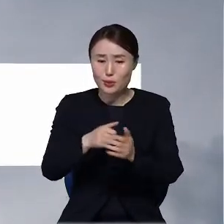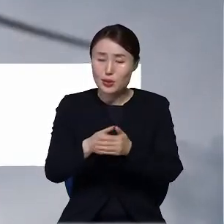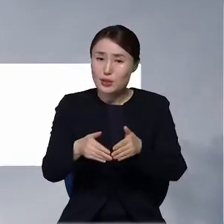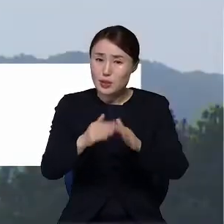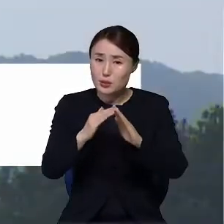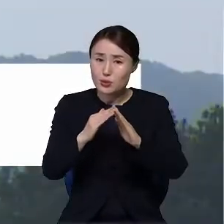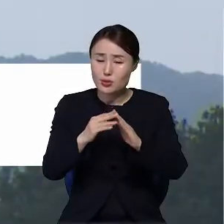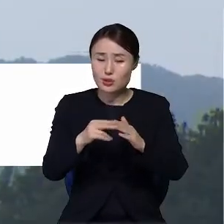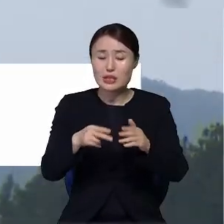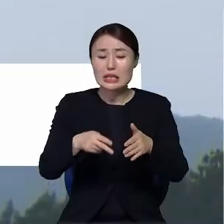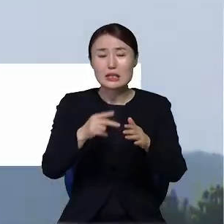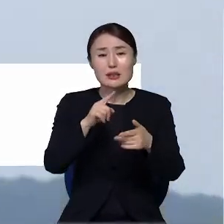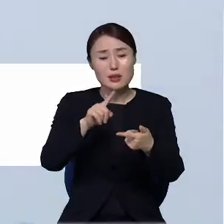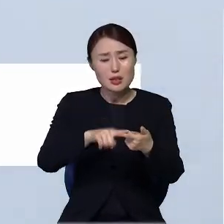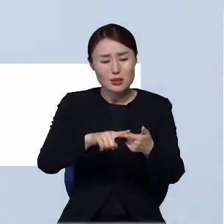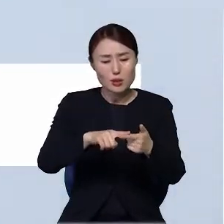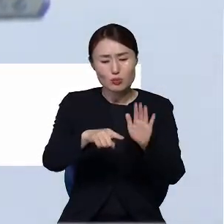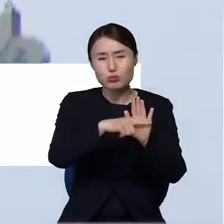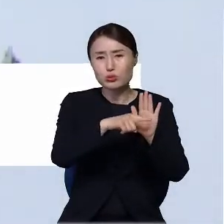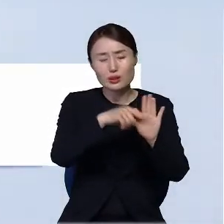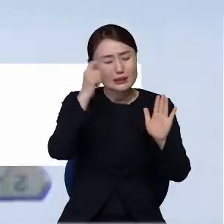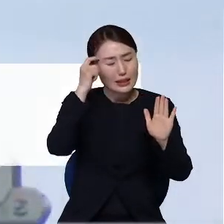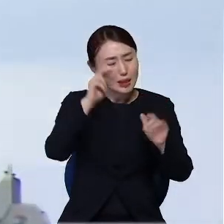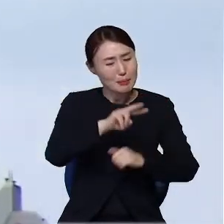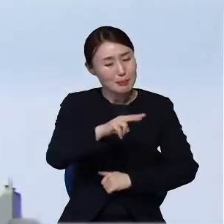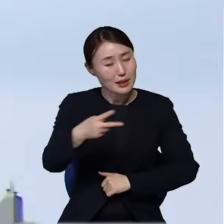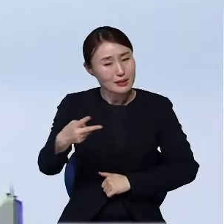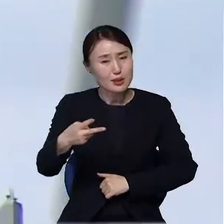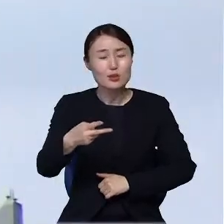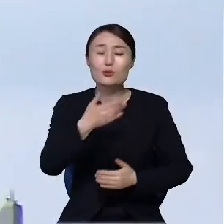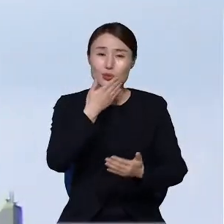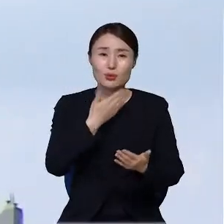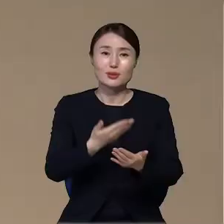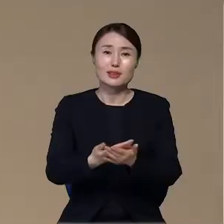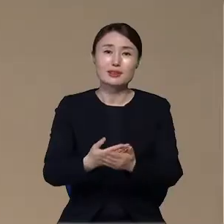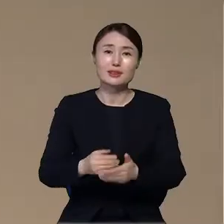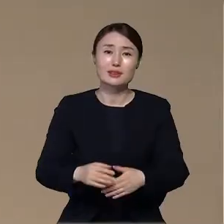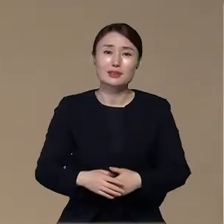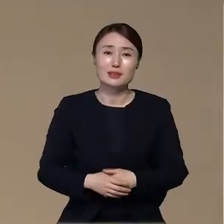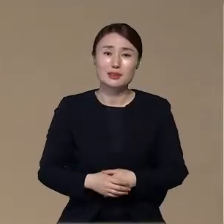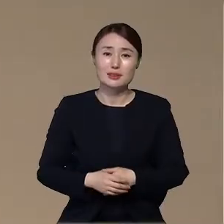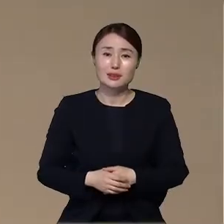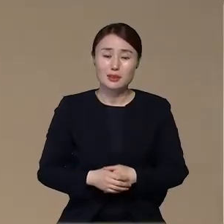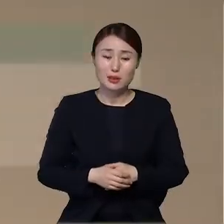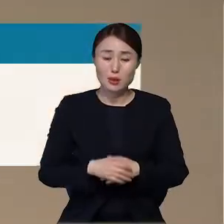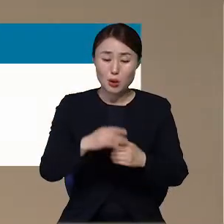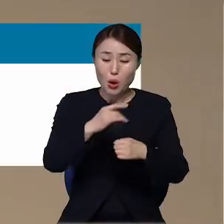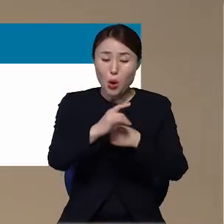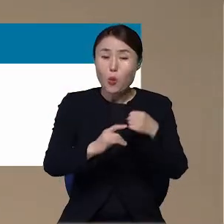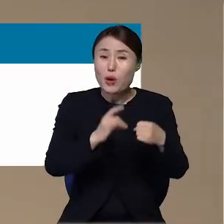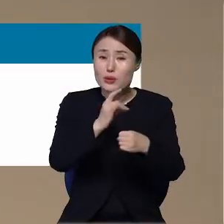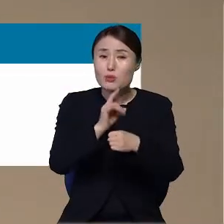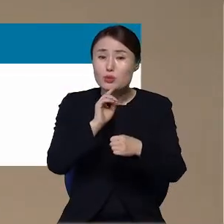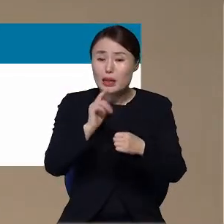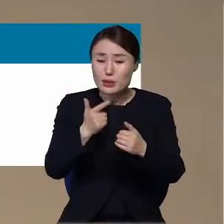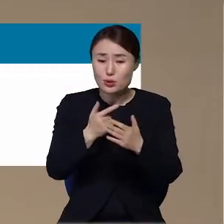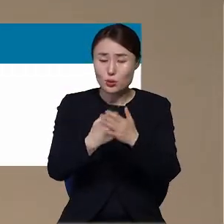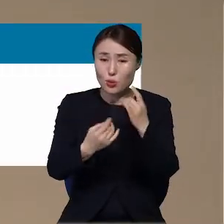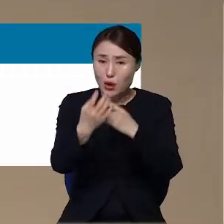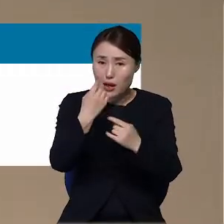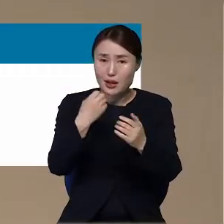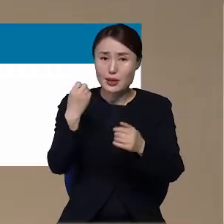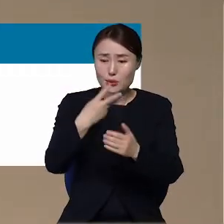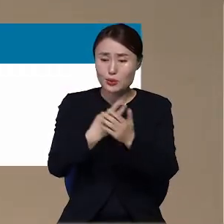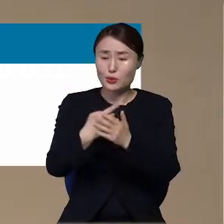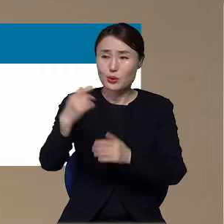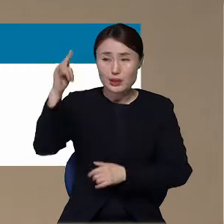대한 부정적 인식을 전환시킬 수 있느냐가 핵심입니다. 원전만 그런 게 아니에요. 화력발전도 그렇고